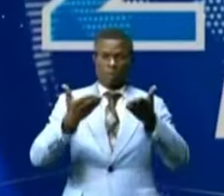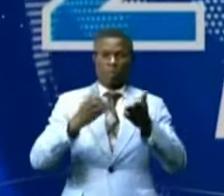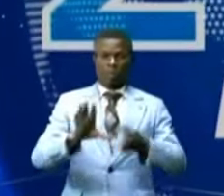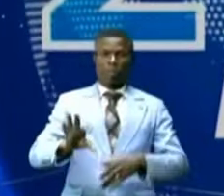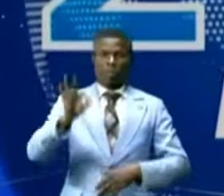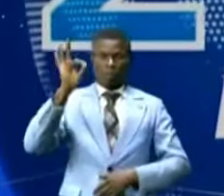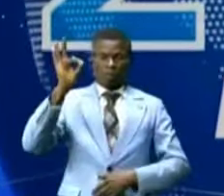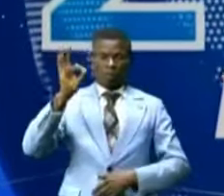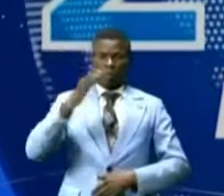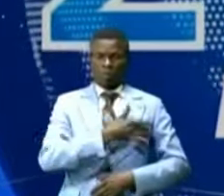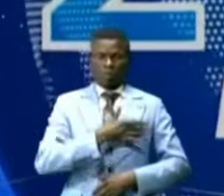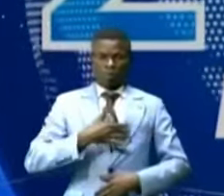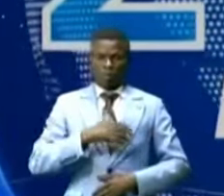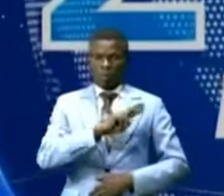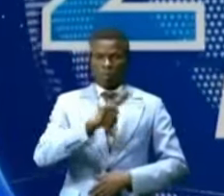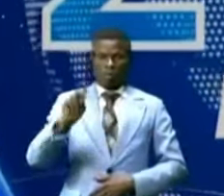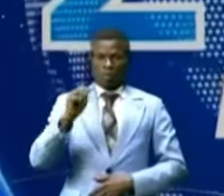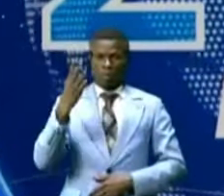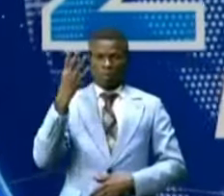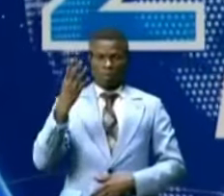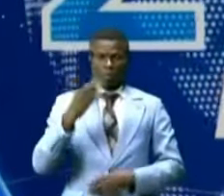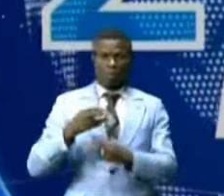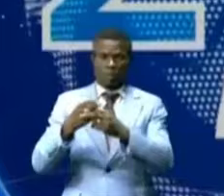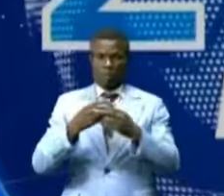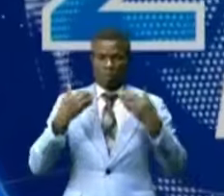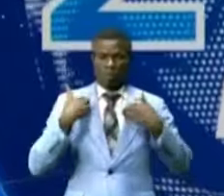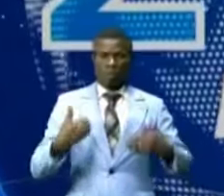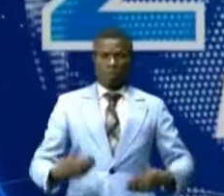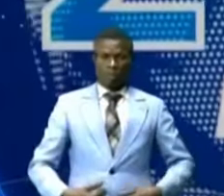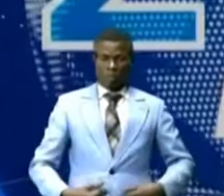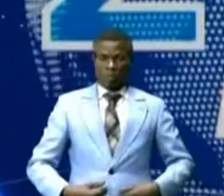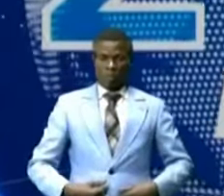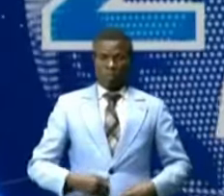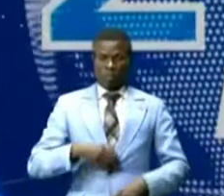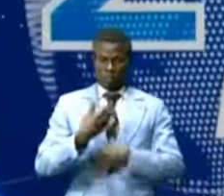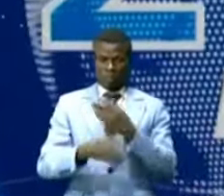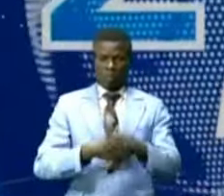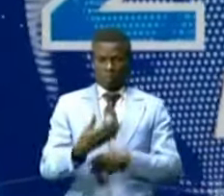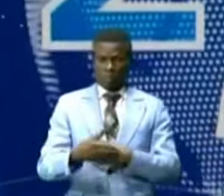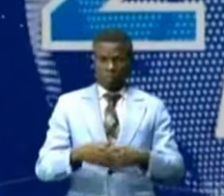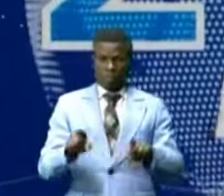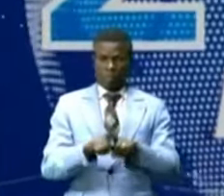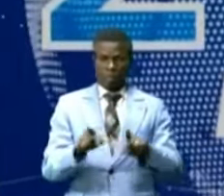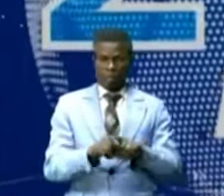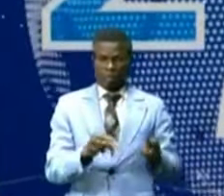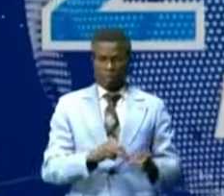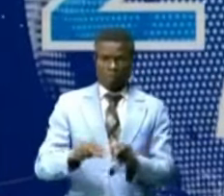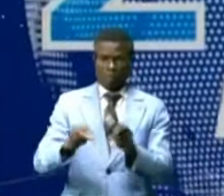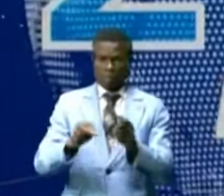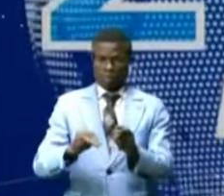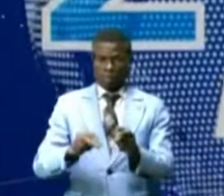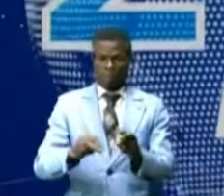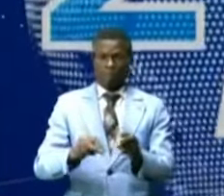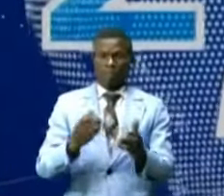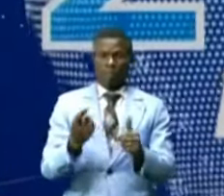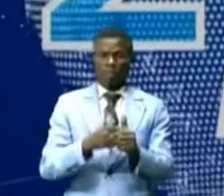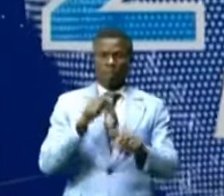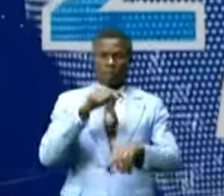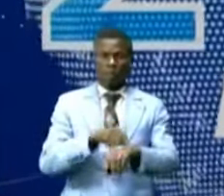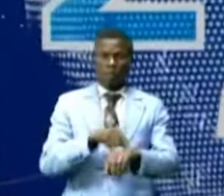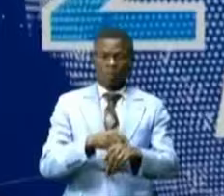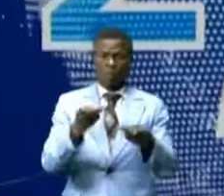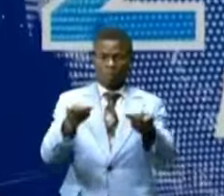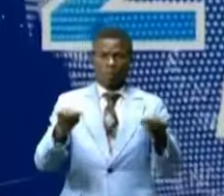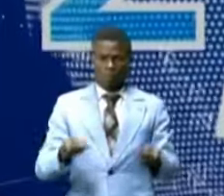nomination en 2024 que le contrôle physique se déroule selon les modalités pratiques suivantes, date,